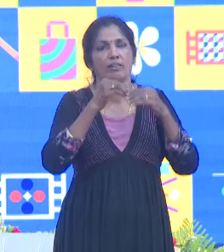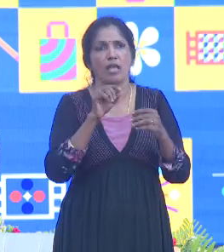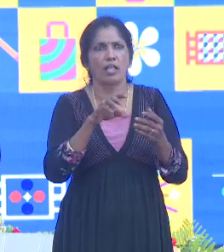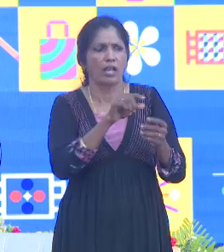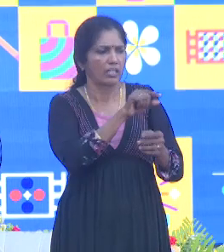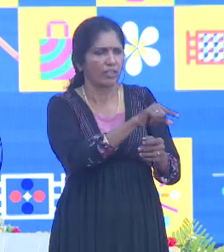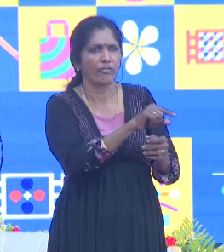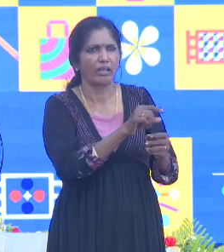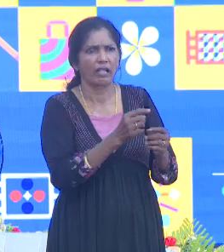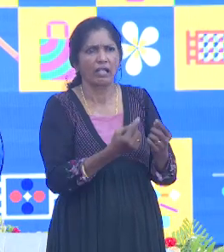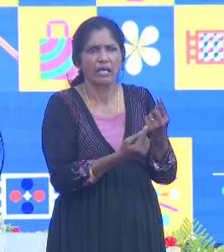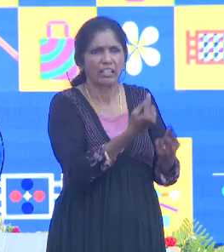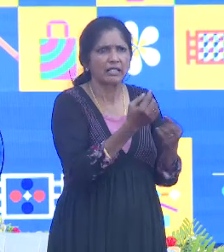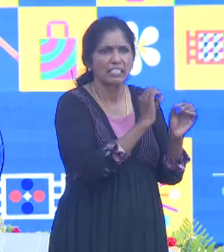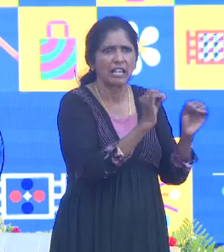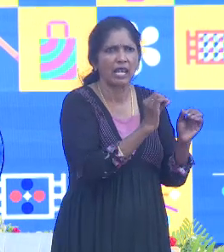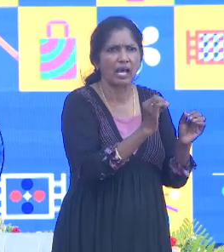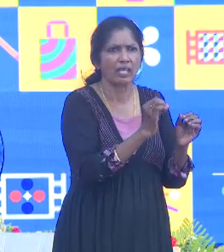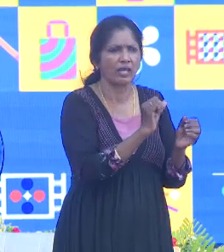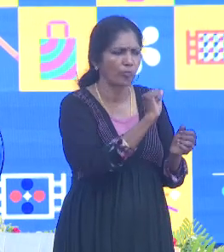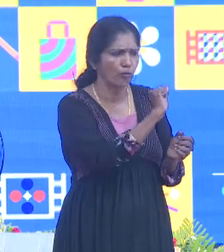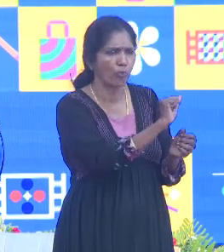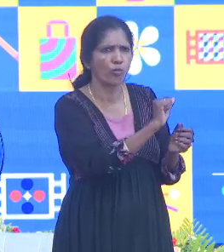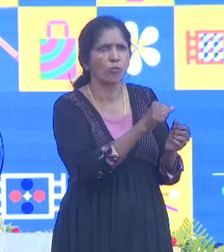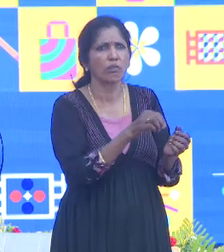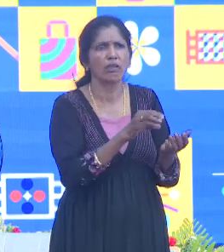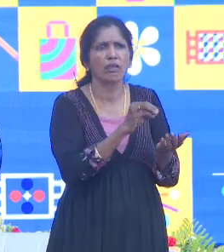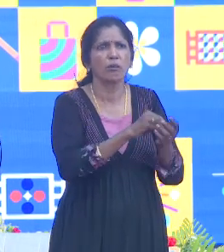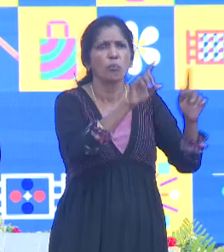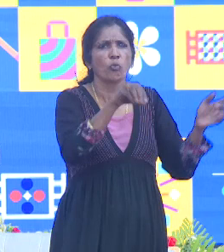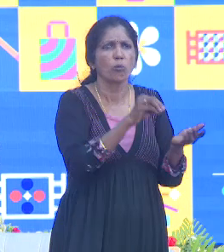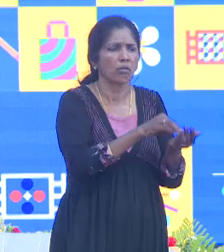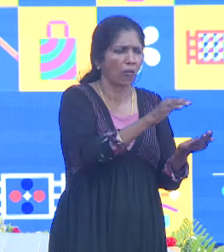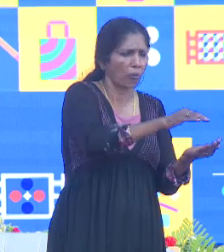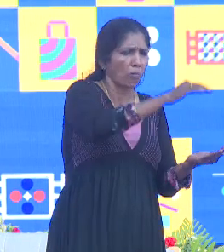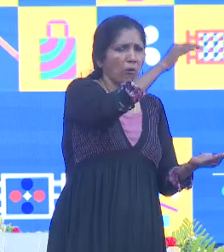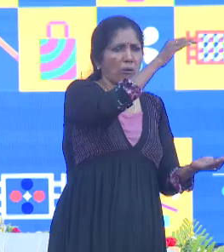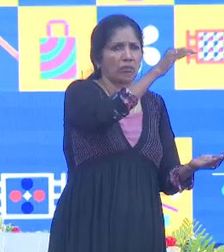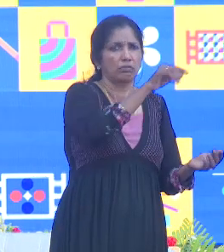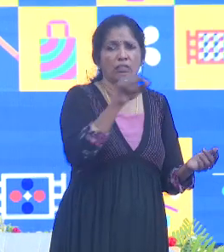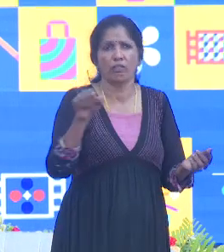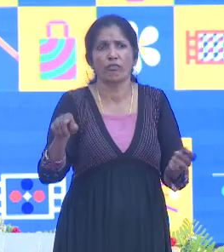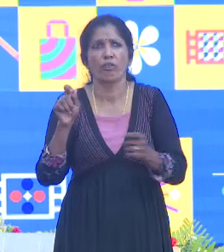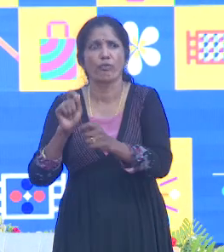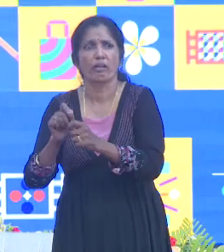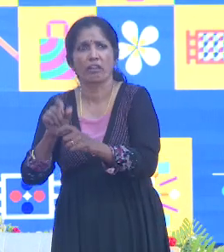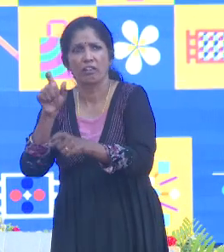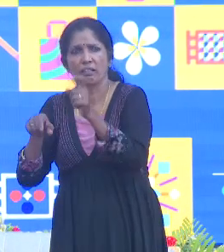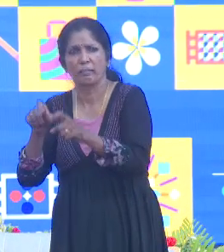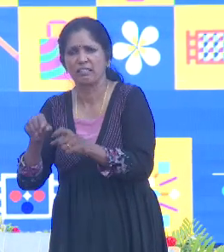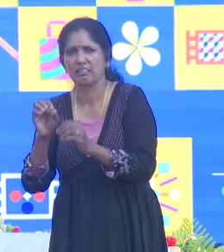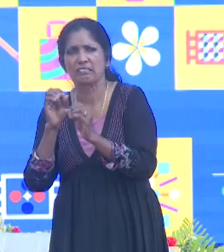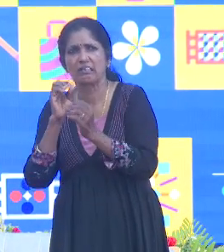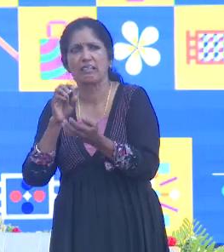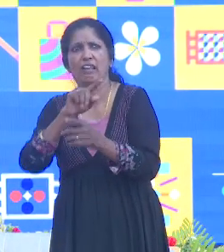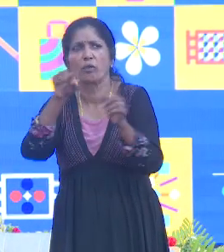ജന്മിമാർ കൃഷി ചെയ്യാതെ അവൻ്റെ ഭൂമിയുടെ പുറത്ത് അടയിരിക്കുന്ന സ്ഥാനത്ത് അധ്വാനിക്കുന്നവൻ്റെ കയ്യിലേക്ക് ഭൂമി കിട്ടിയപ്പോൾ